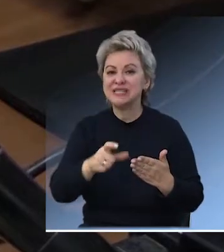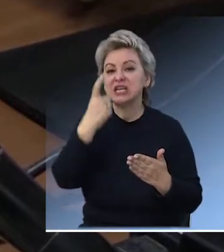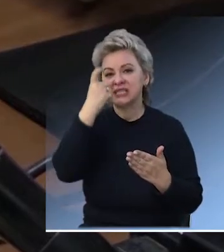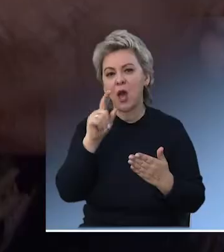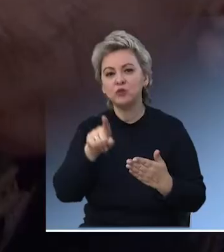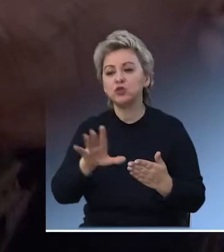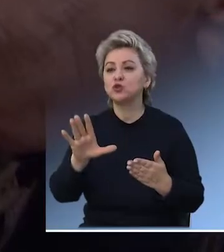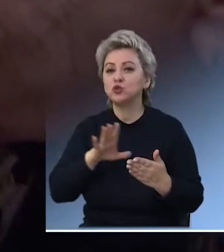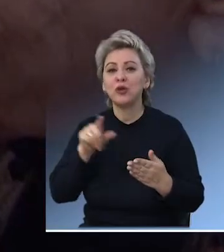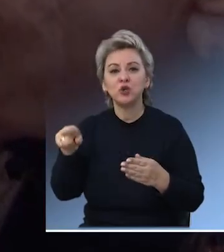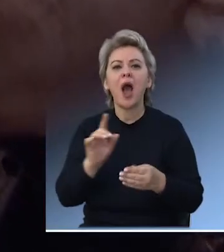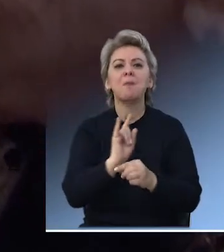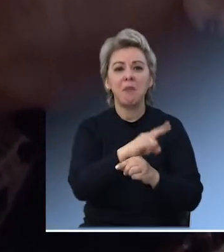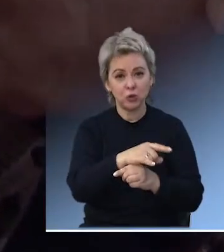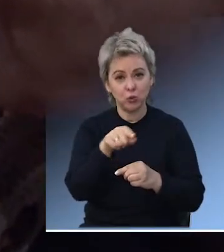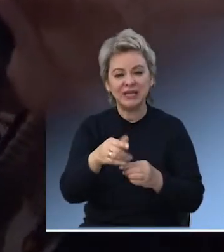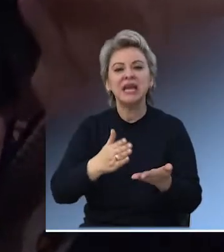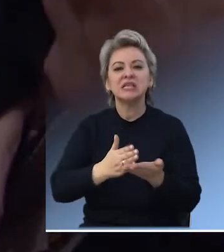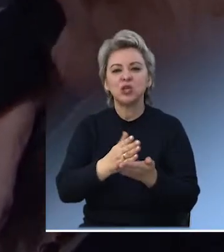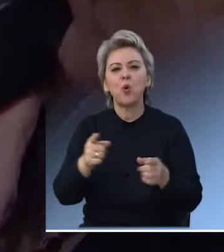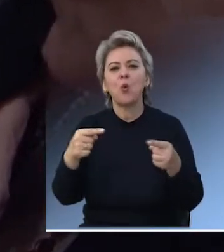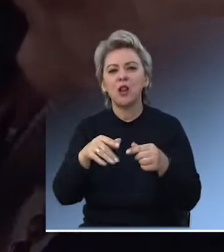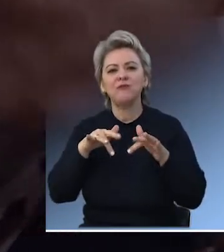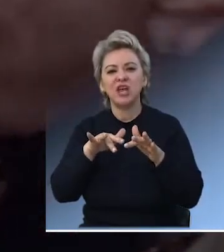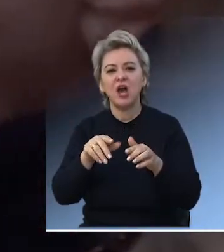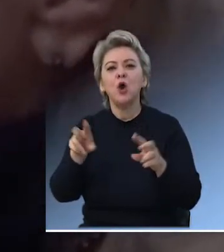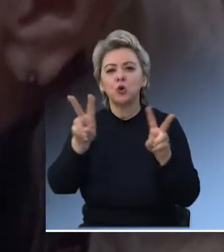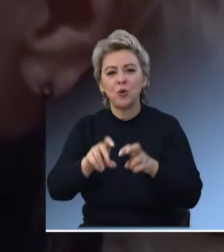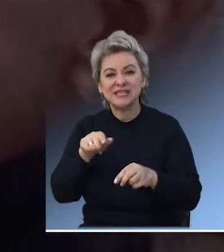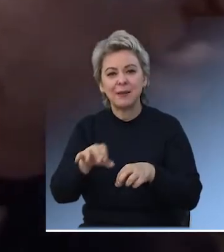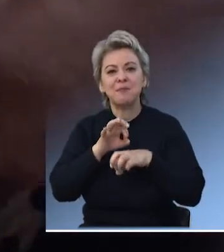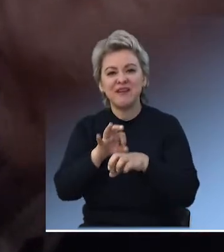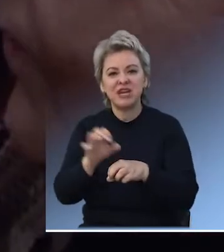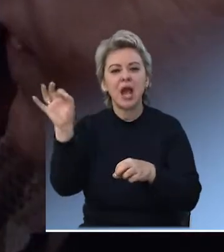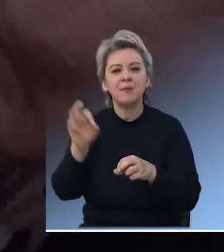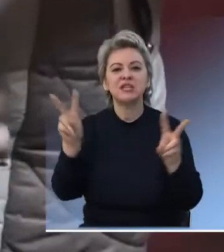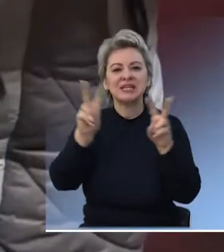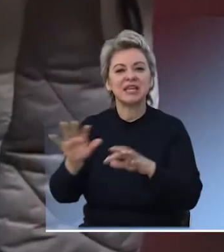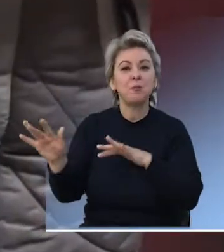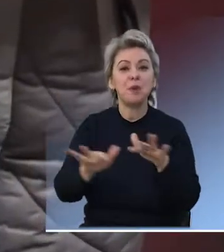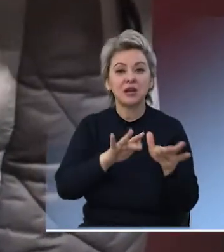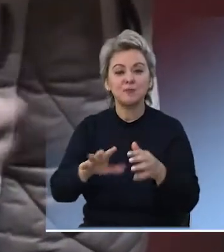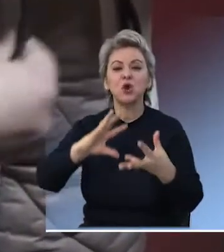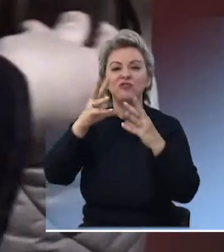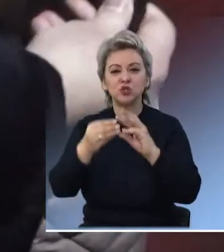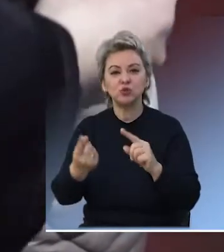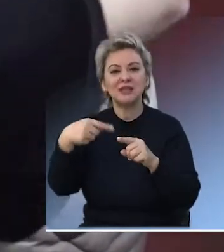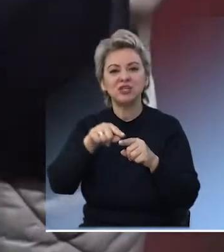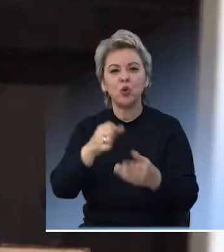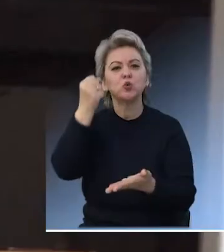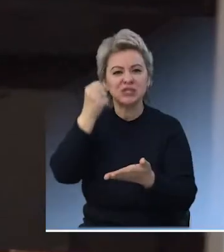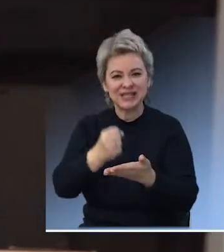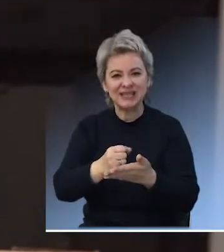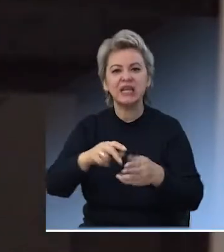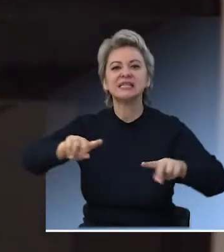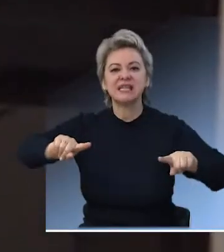и сообщила, что стала жертвой мошенника. Сотрудники уголовного розыска провели комплекс оперативно-розыскных мероприятий, в результате